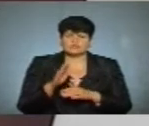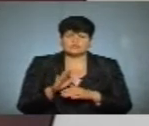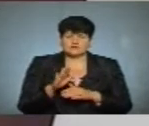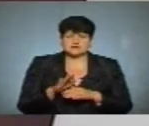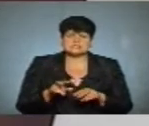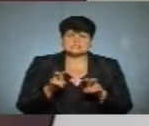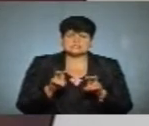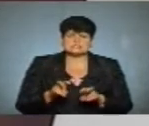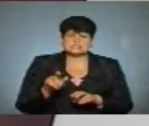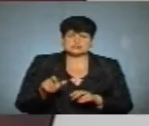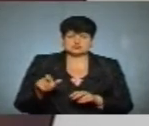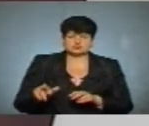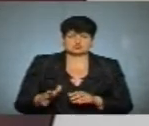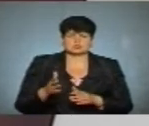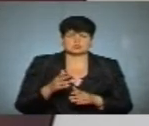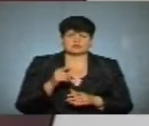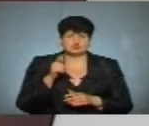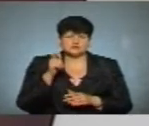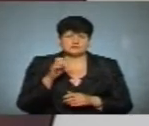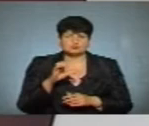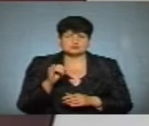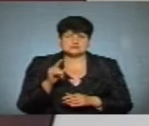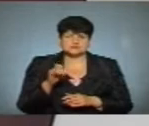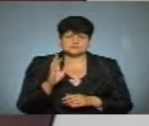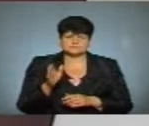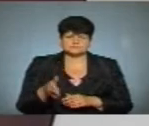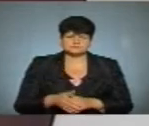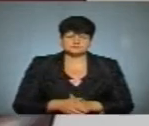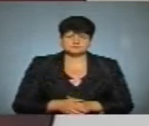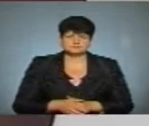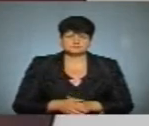засуджені перебуватимуть під вартою у Чортківському слідчому ізоляторі.